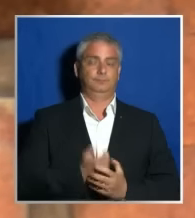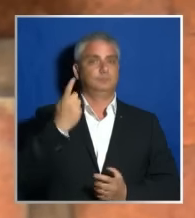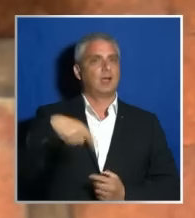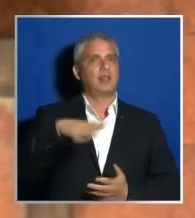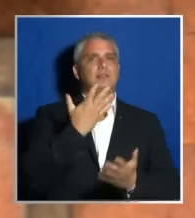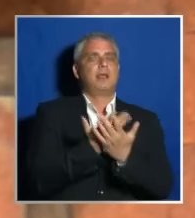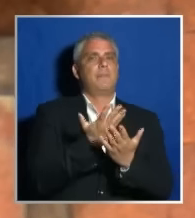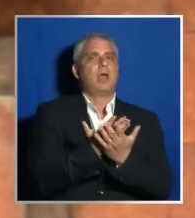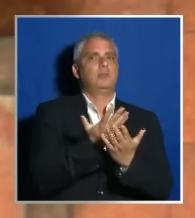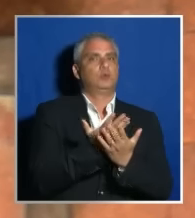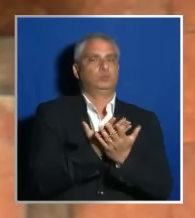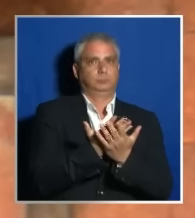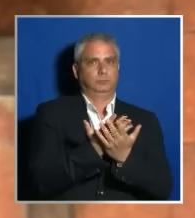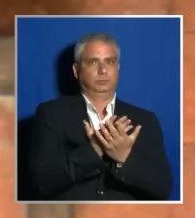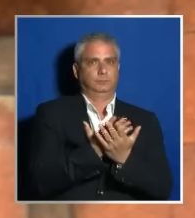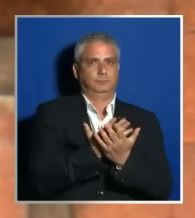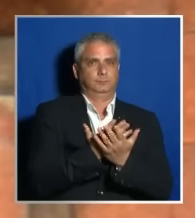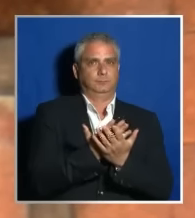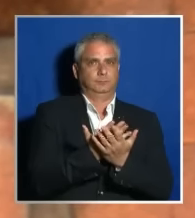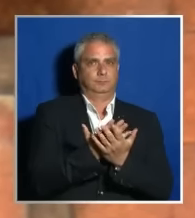אתם העדות